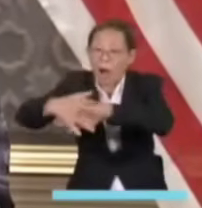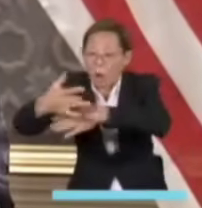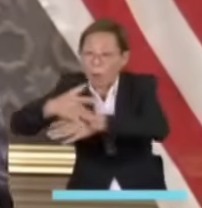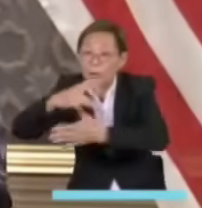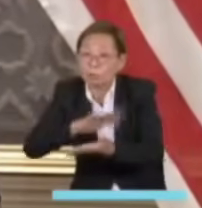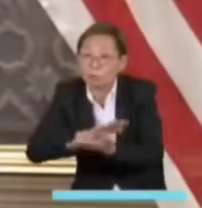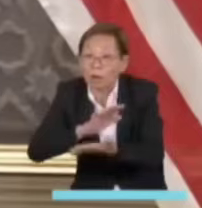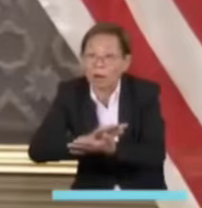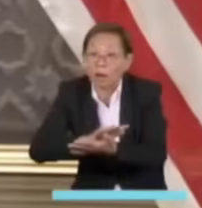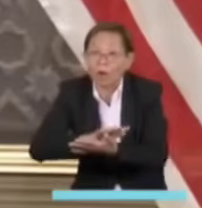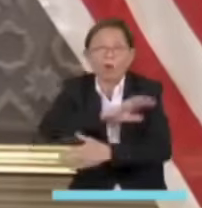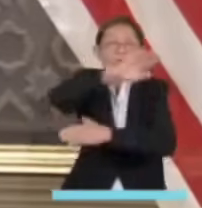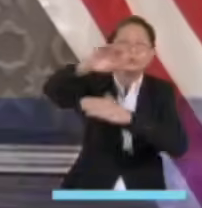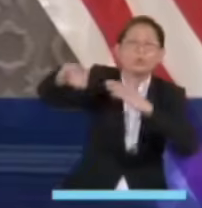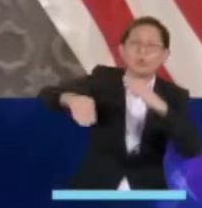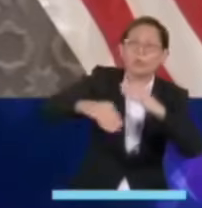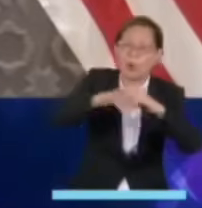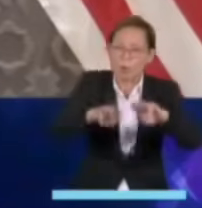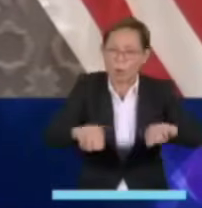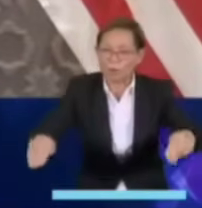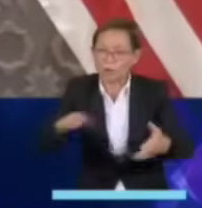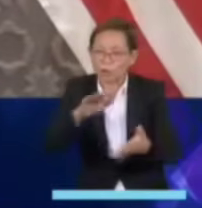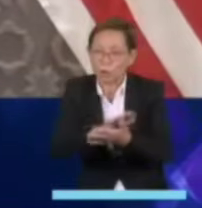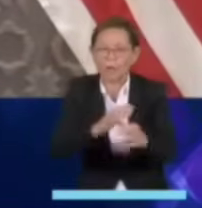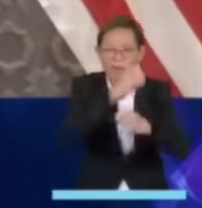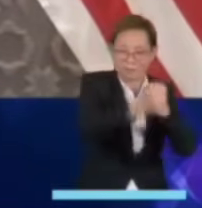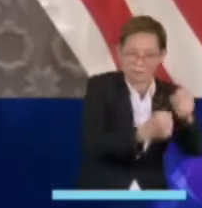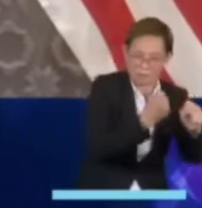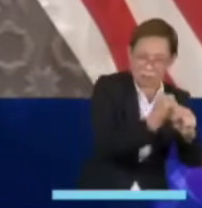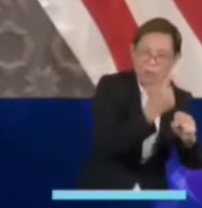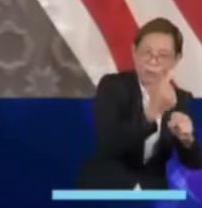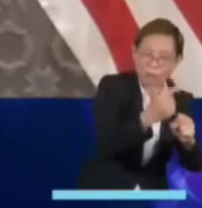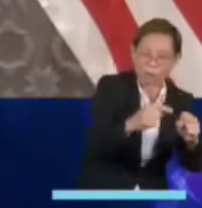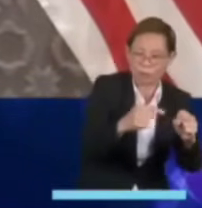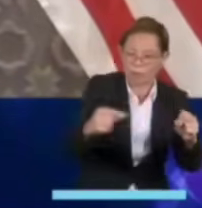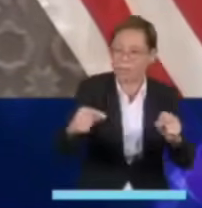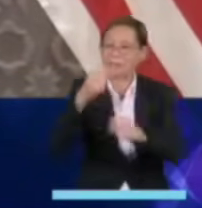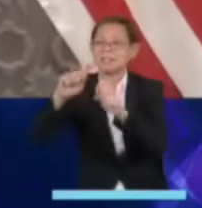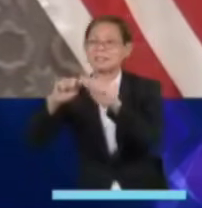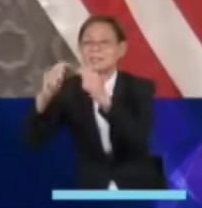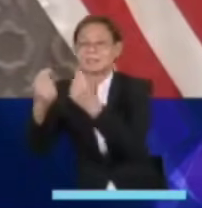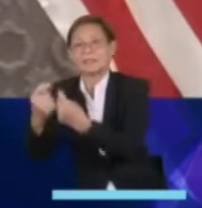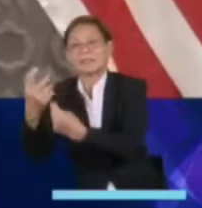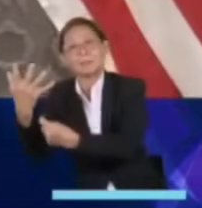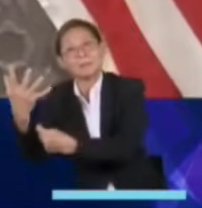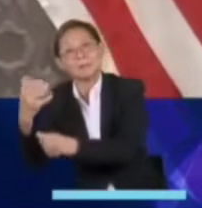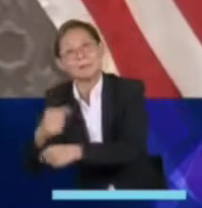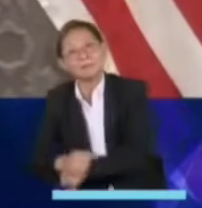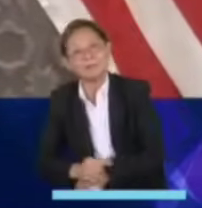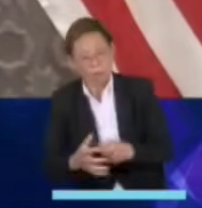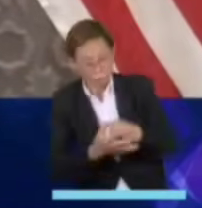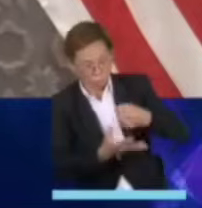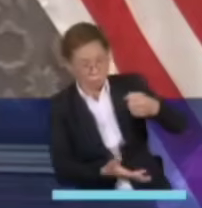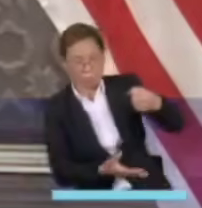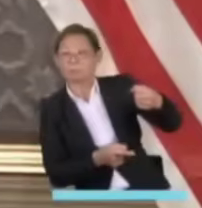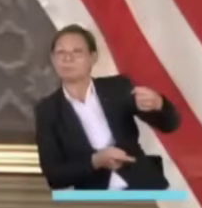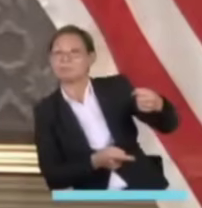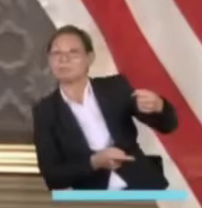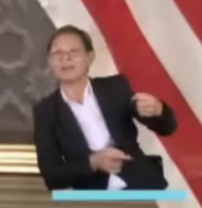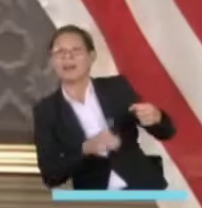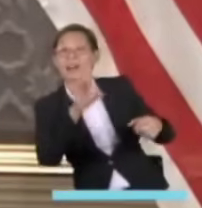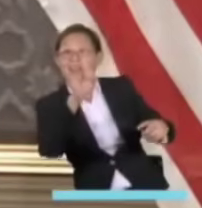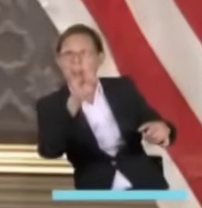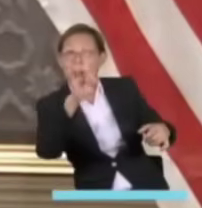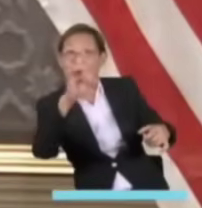persekolahan kepada semua murid dari darjah 1 hingga tingkatan 5. Peruntukannya